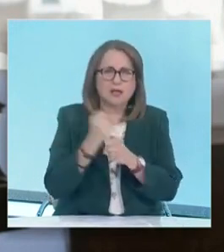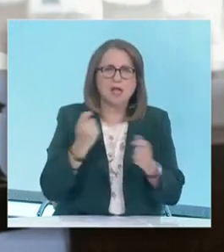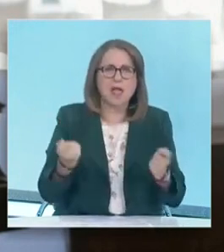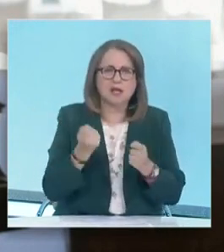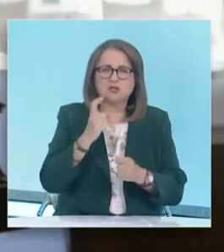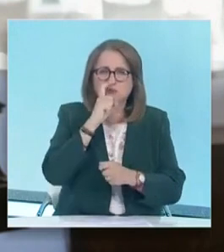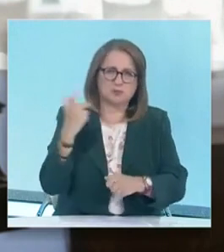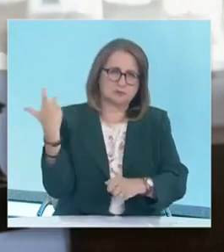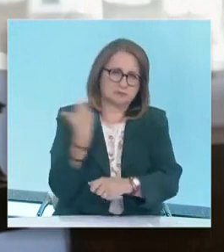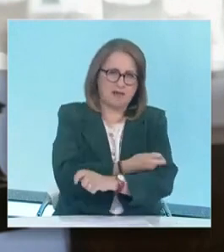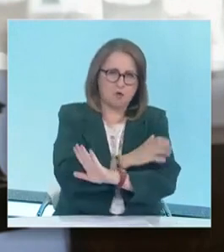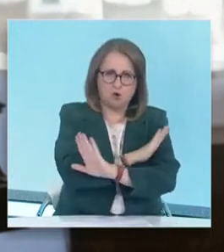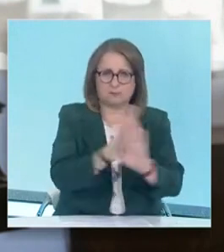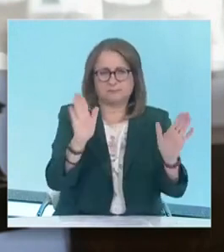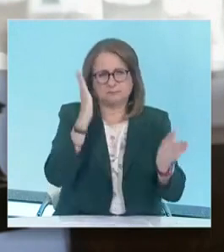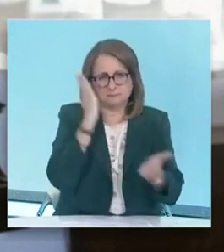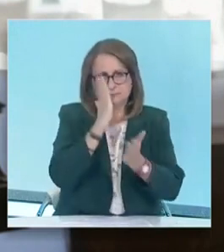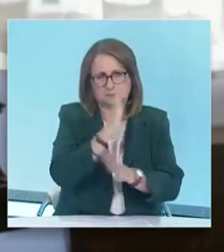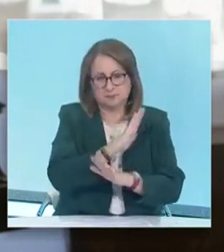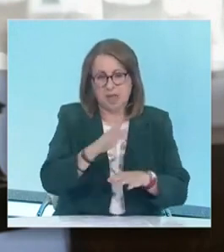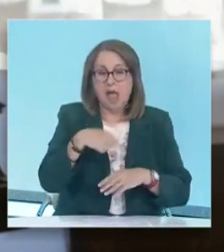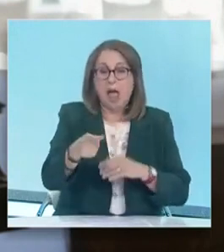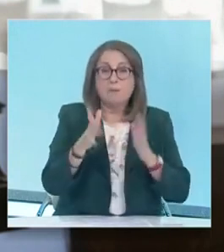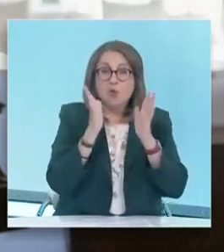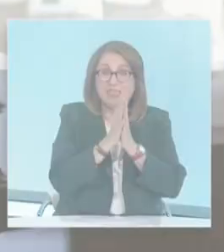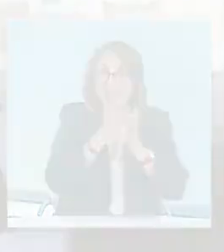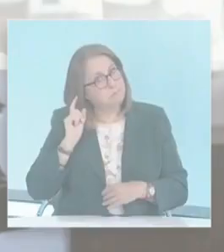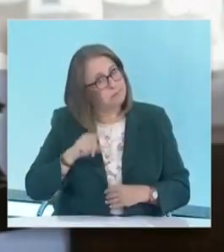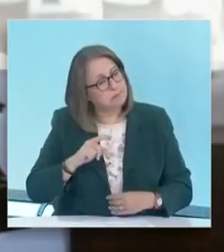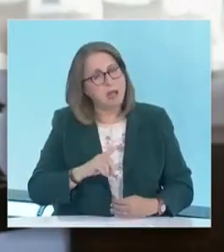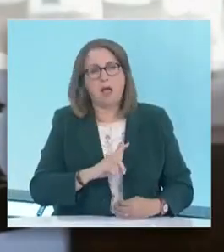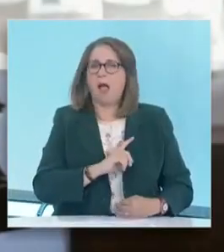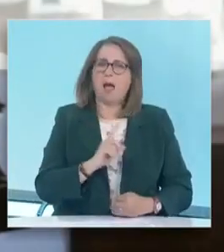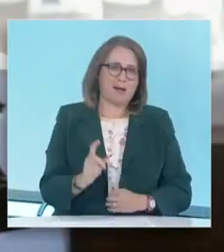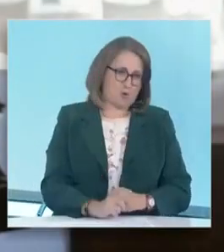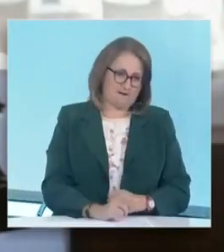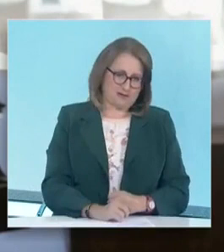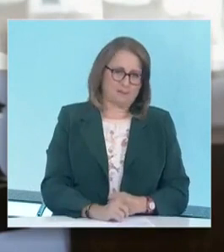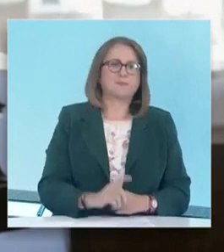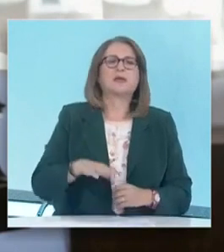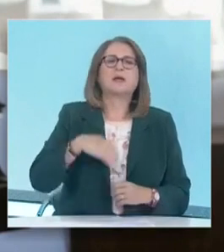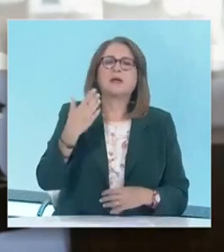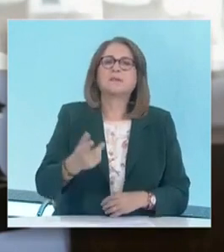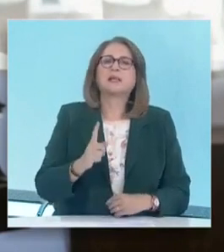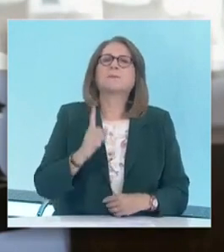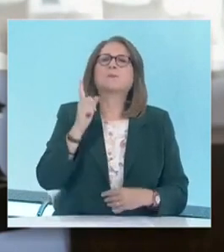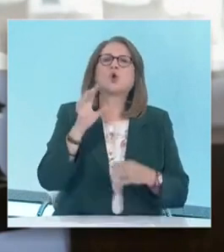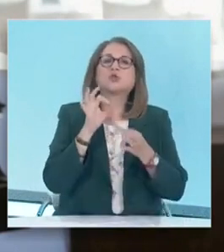alól. Az egészségügyi dolgozók számára mind a köz, mind a magánszférában szeptember 1-e a